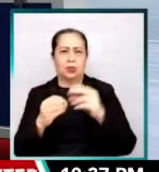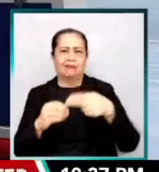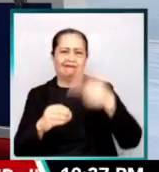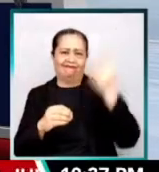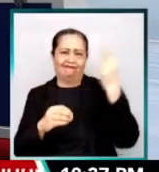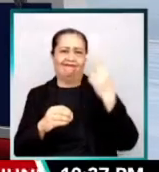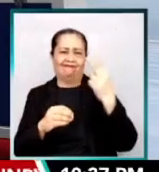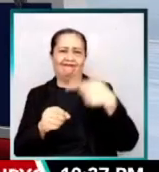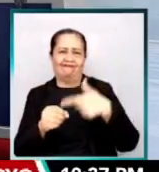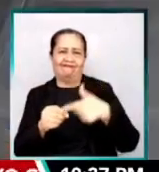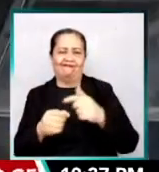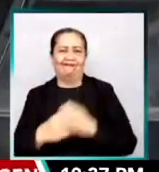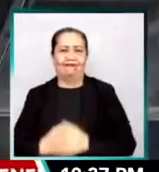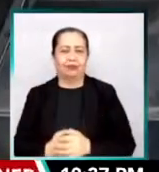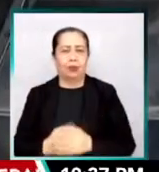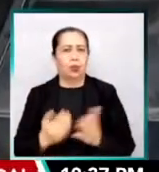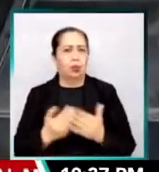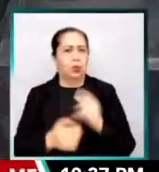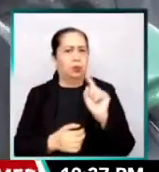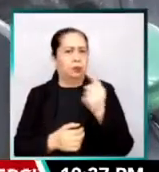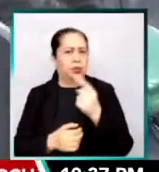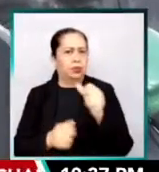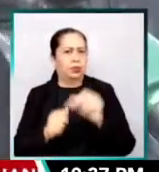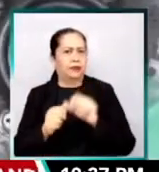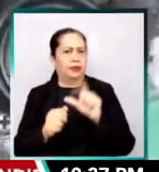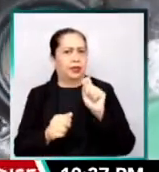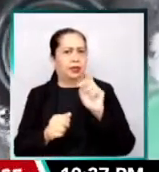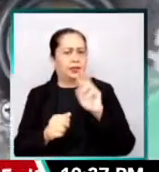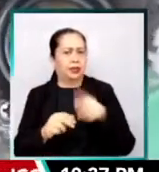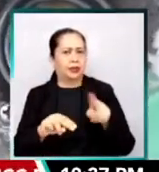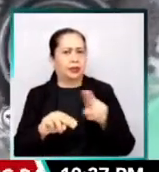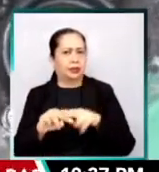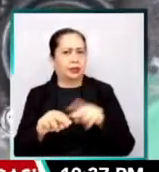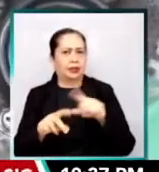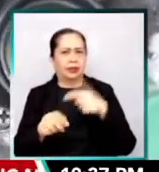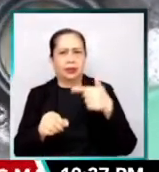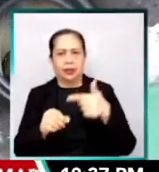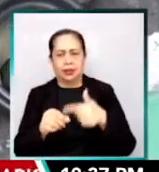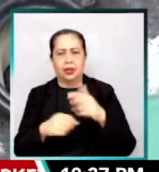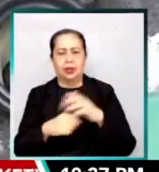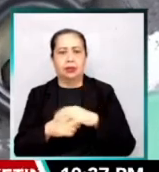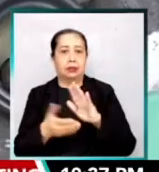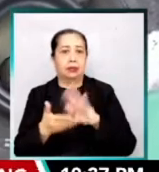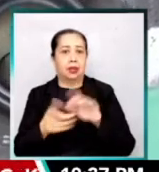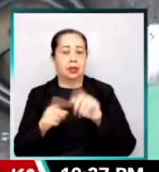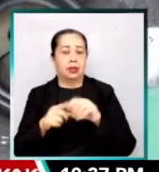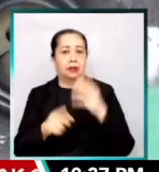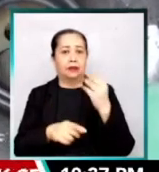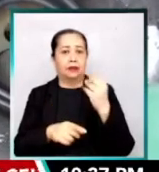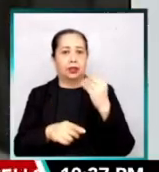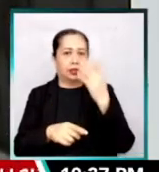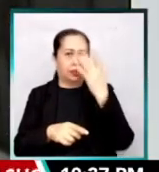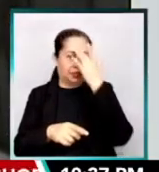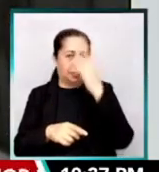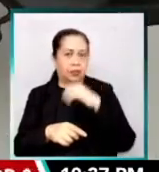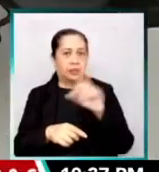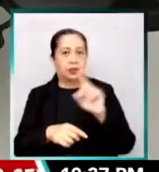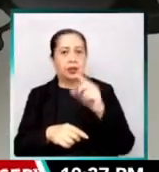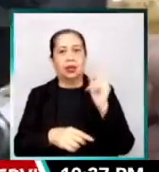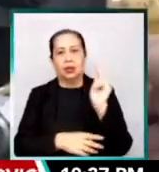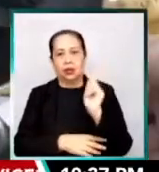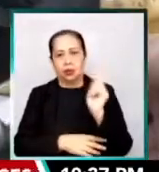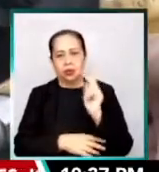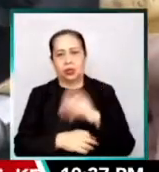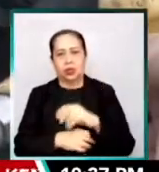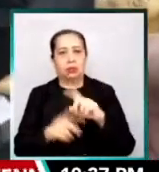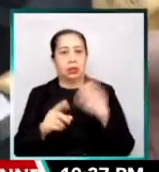gasolina. Halos piso kada litro ang dagdag presyo sa gas. Magmamahal naman ng 50 centavos ang kada litro ng kerosene, pero ang